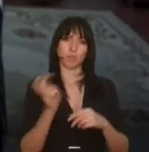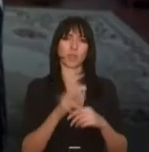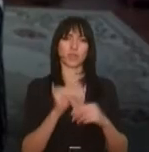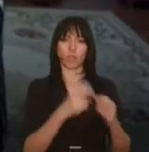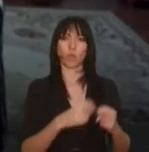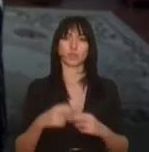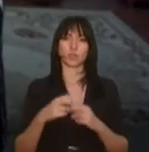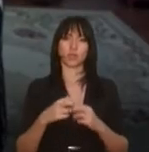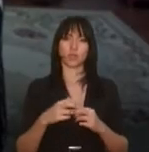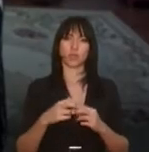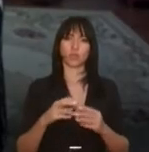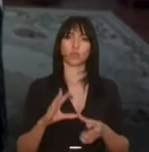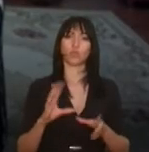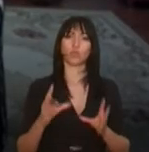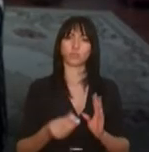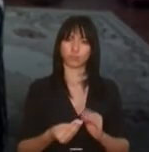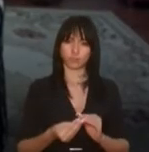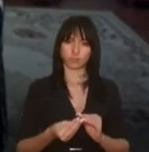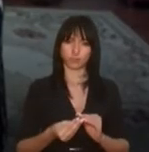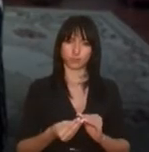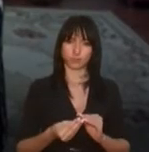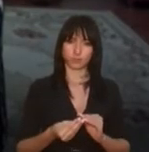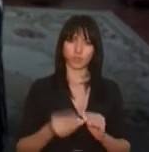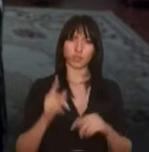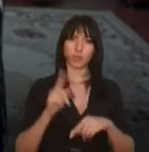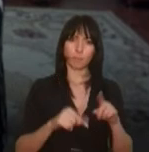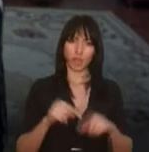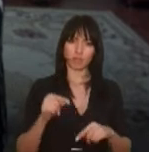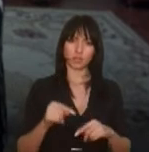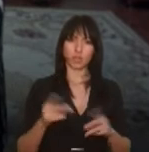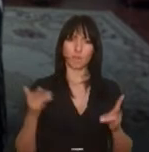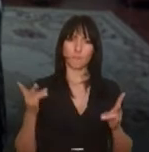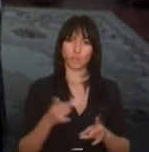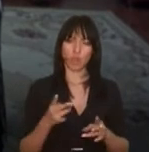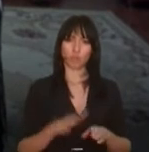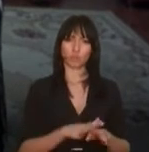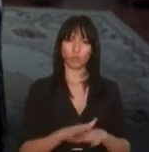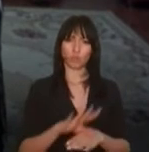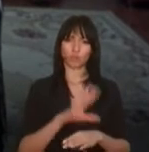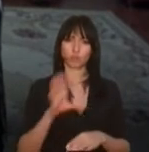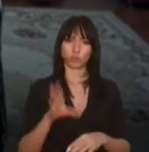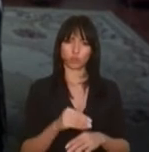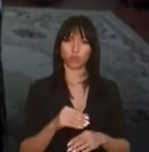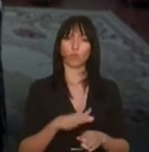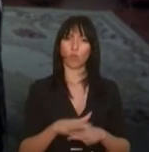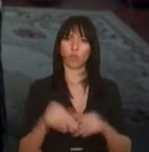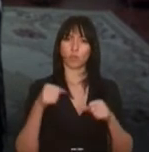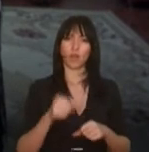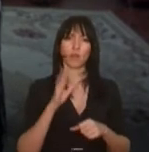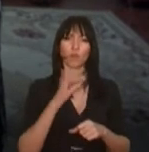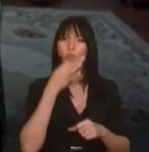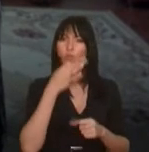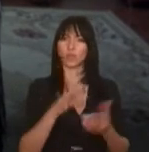Я повторюся, батьки мають повне, абсолютно юридичне право будь-який день у